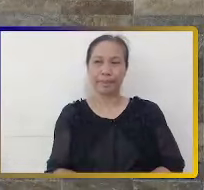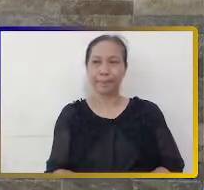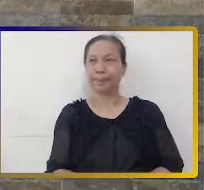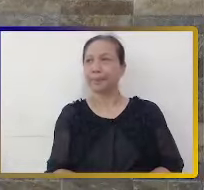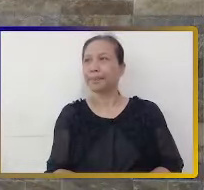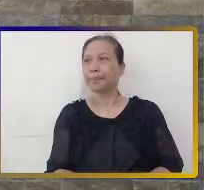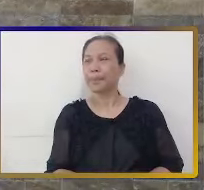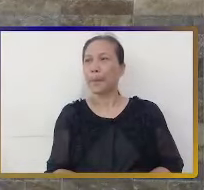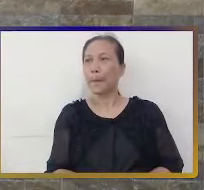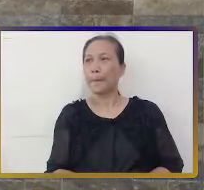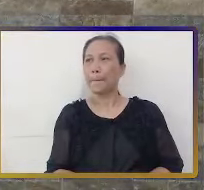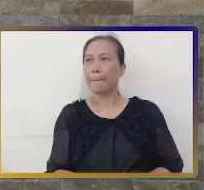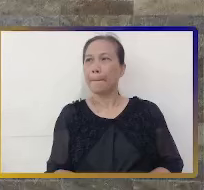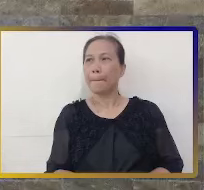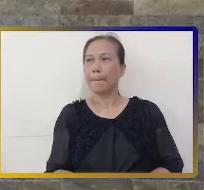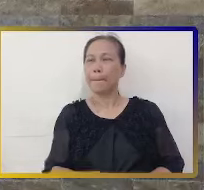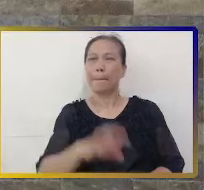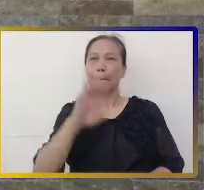now